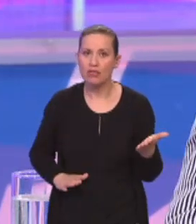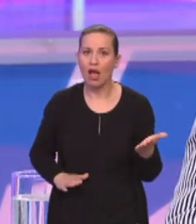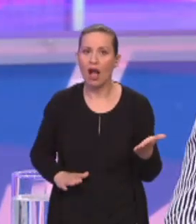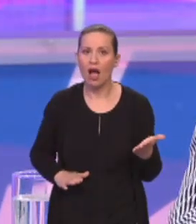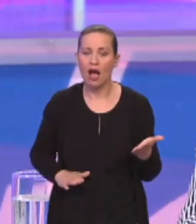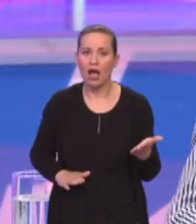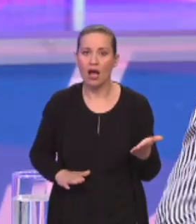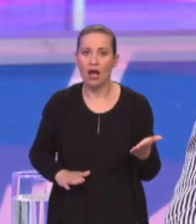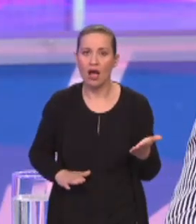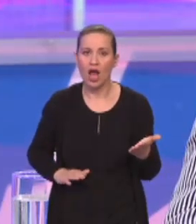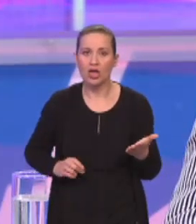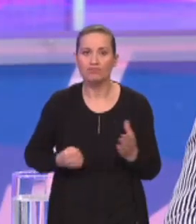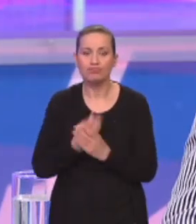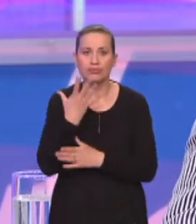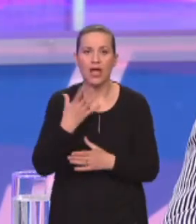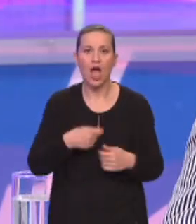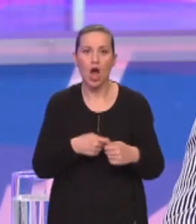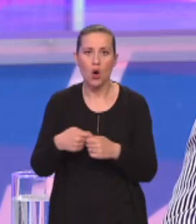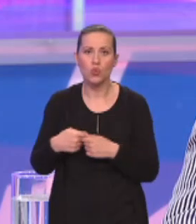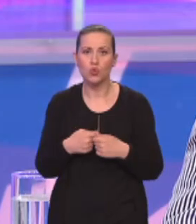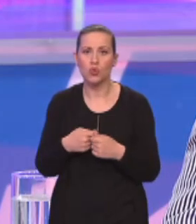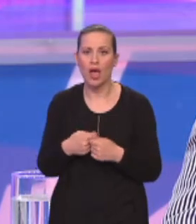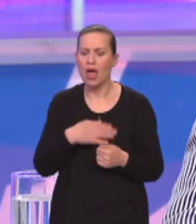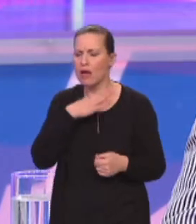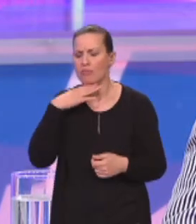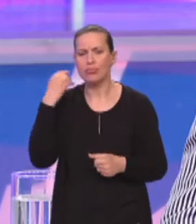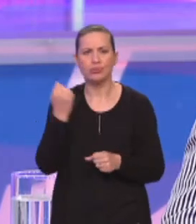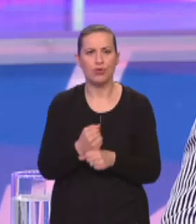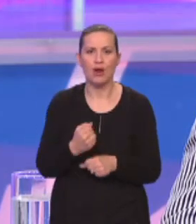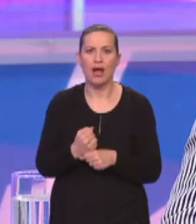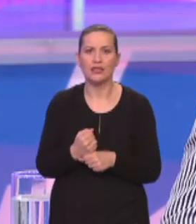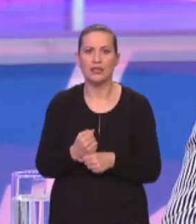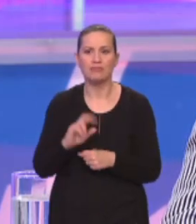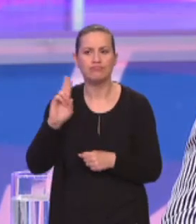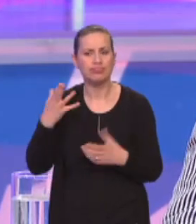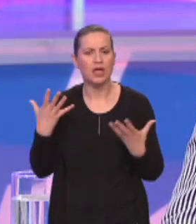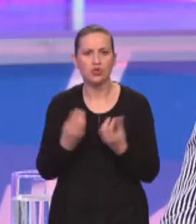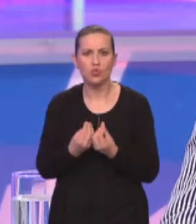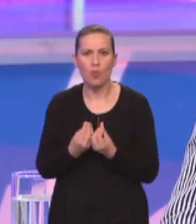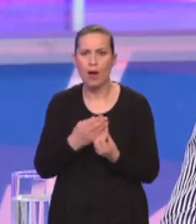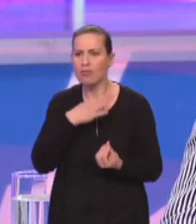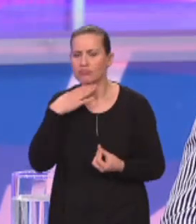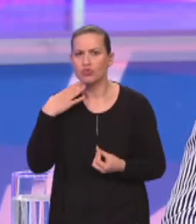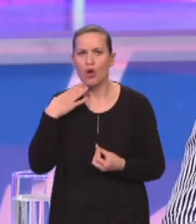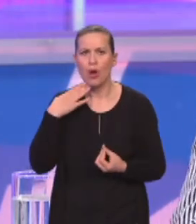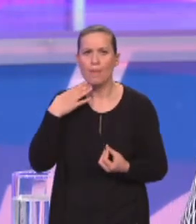i osnutka udruge. Uh-huh. Puno smo radile sve zajedno. Puno je bilo i medijske borbe. Izborile